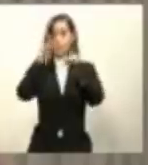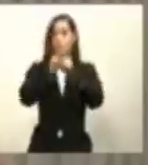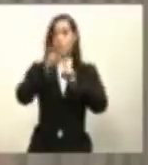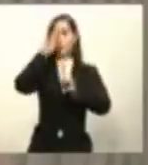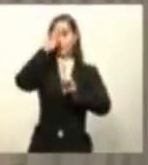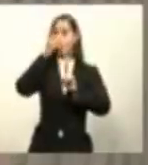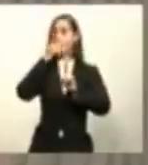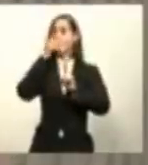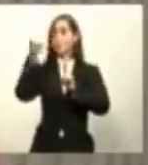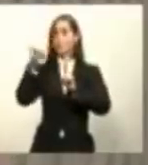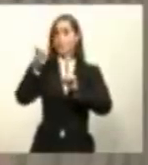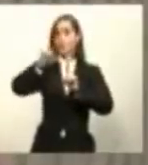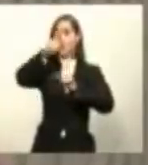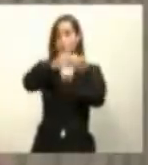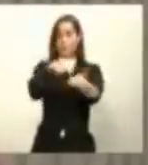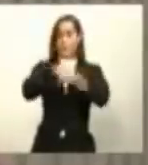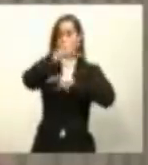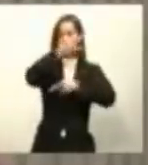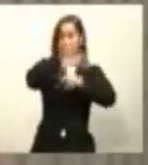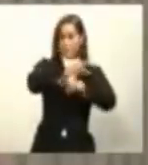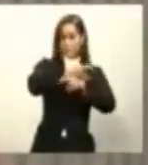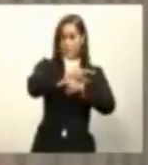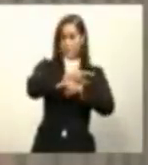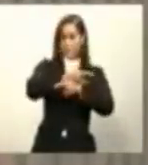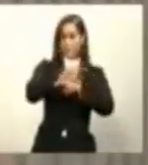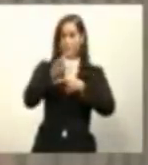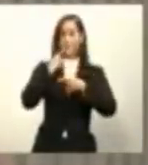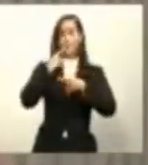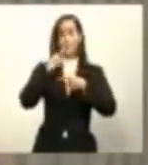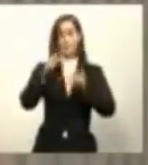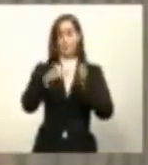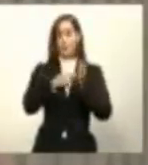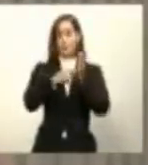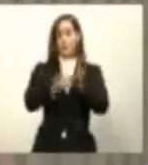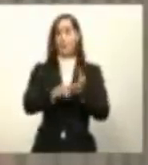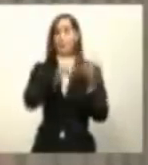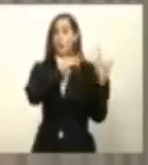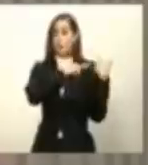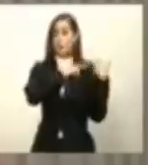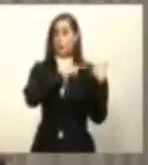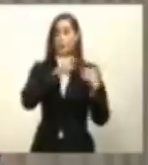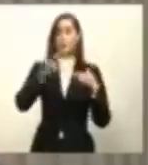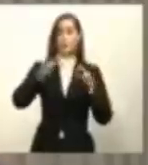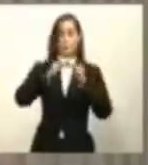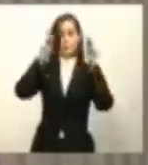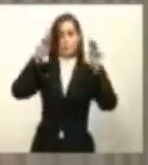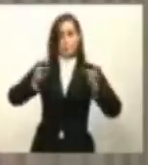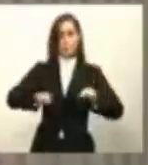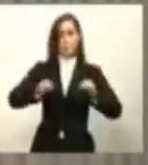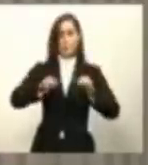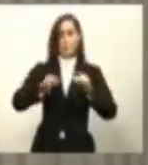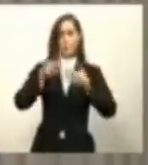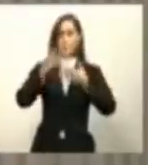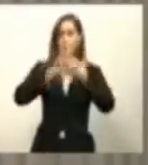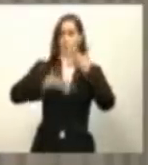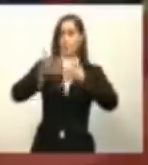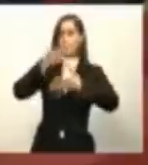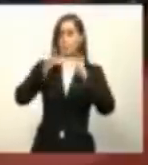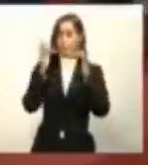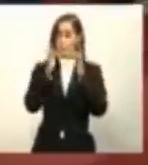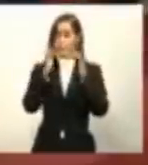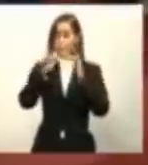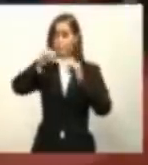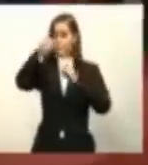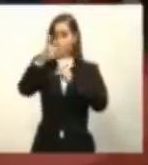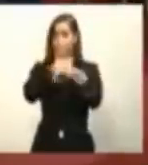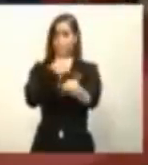commercial. Et bien, il parle comment yo capable mettre sous pied un accord commercial. Ça veut dire pour capable gagner bon libre échange pour gagner norme chaque pays